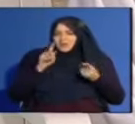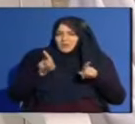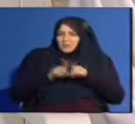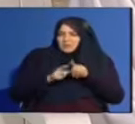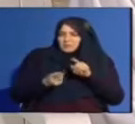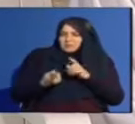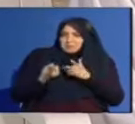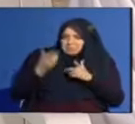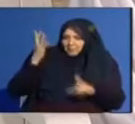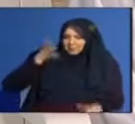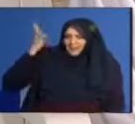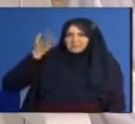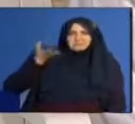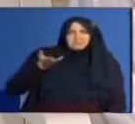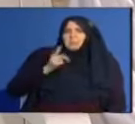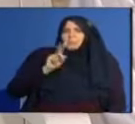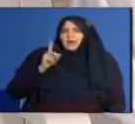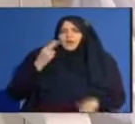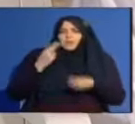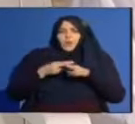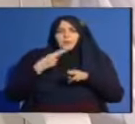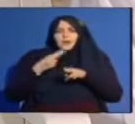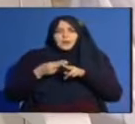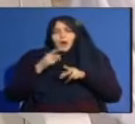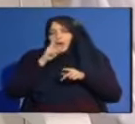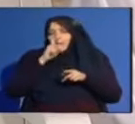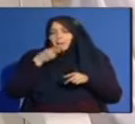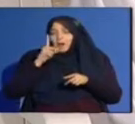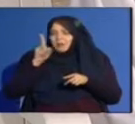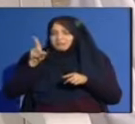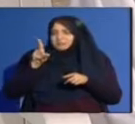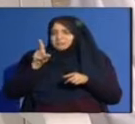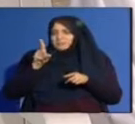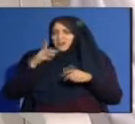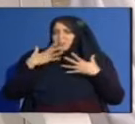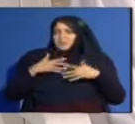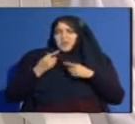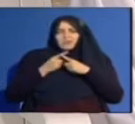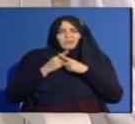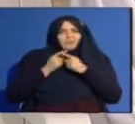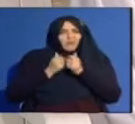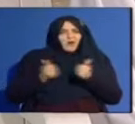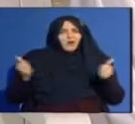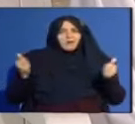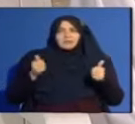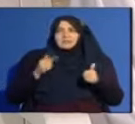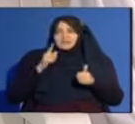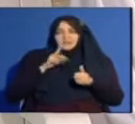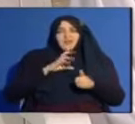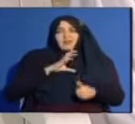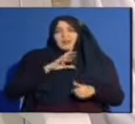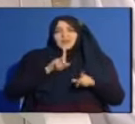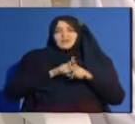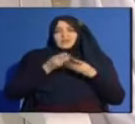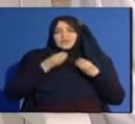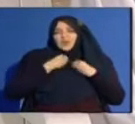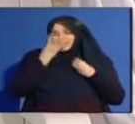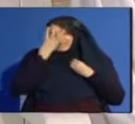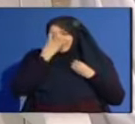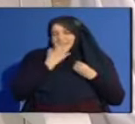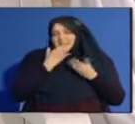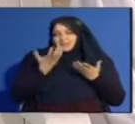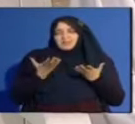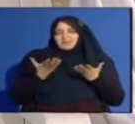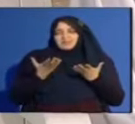أو هذه الواجهات المتمثلة في الأسماء والألقاب. هل هذا أمر محزن دكتور؟ أمر محزن للغاية